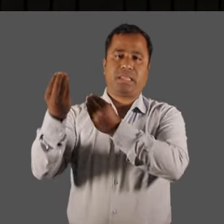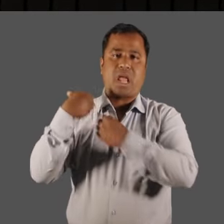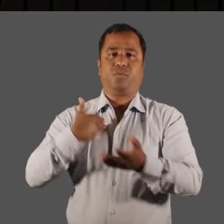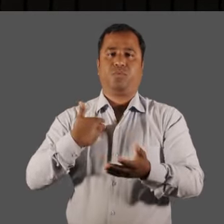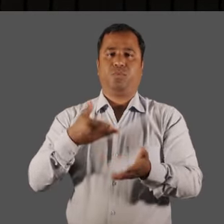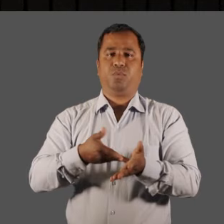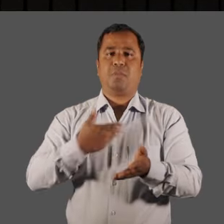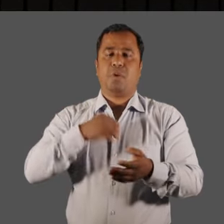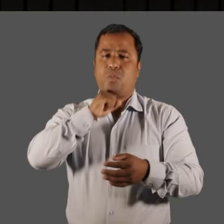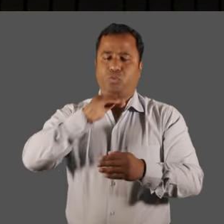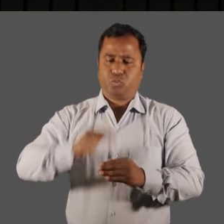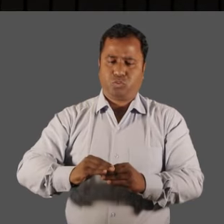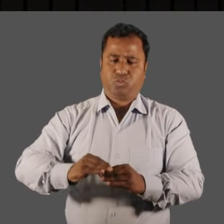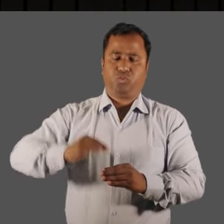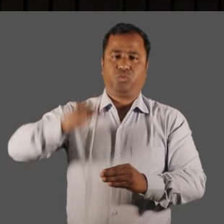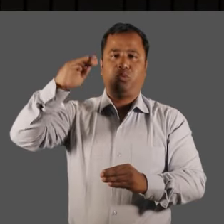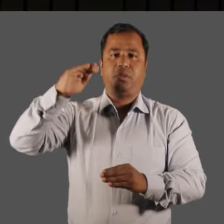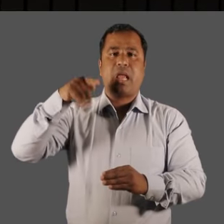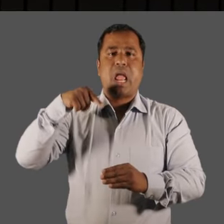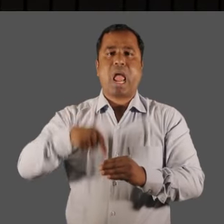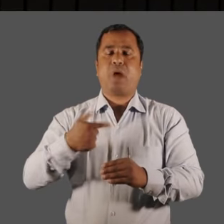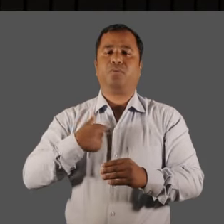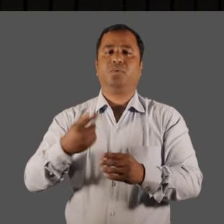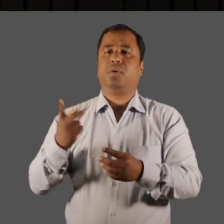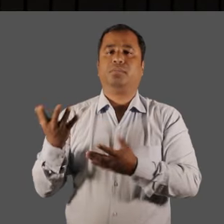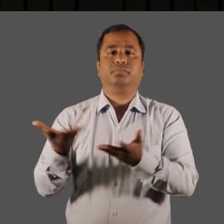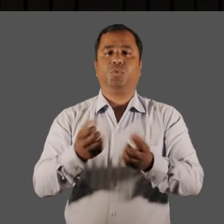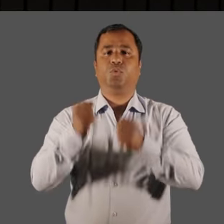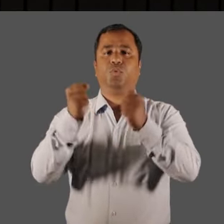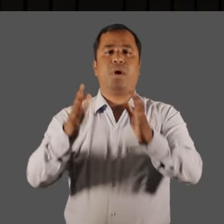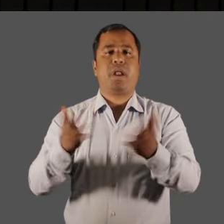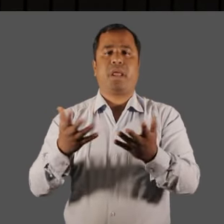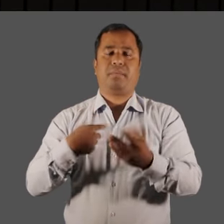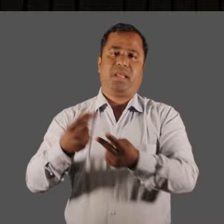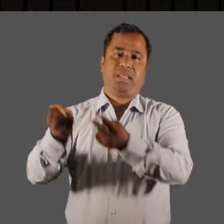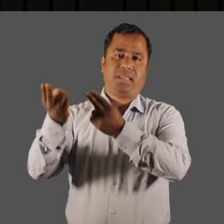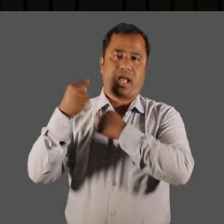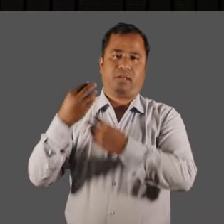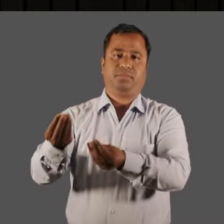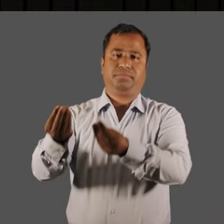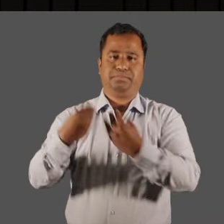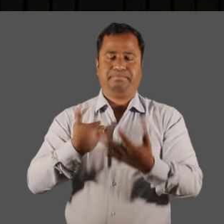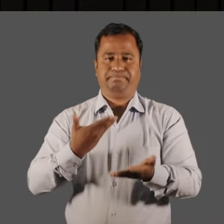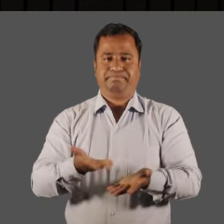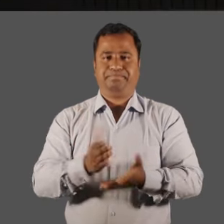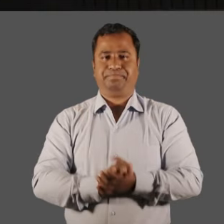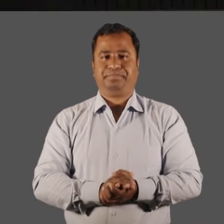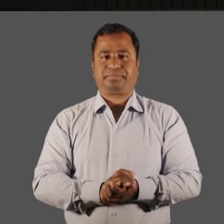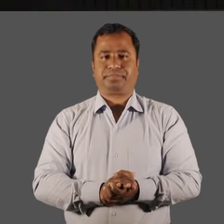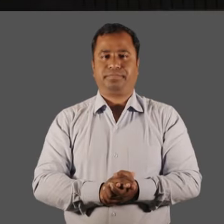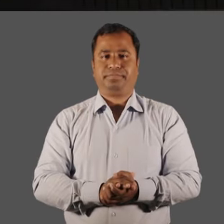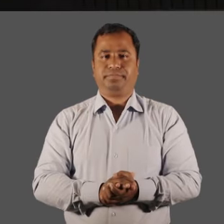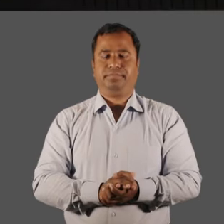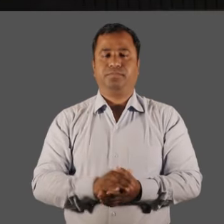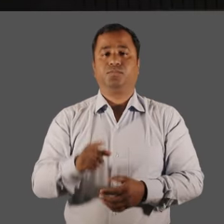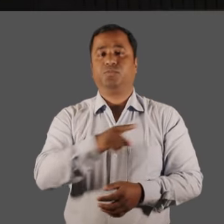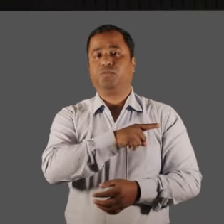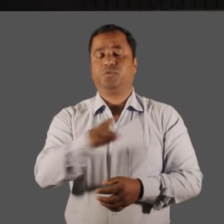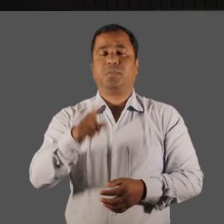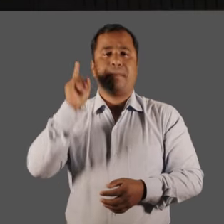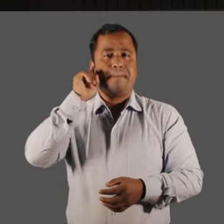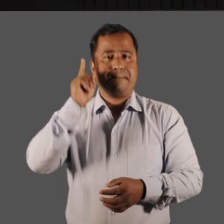না। বাবা-মার প্রয়োজনে আমাকে নিতে হয়েছে বা কোনো না কোনোভাবে আমার উপর এসে পড়েছে দায়িত্বটা। সামগ্রিকভাবে বাংলাদেশের